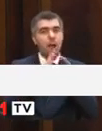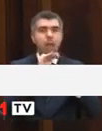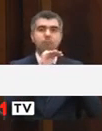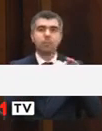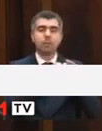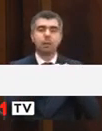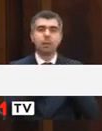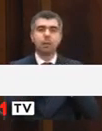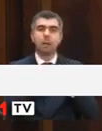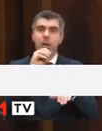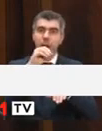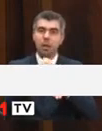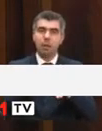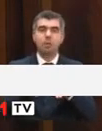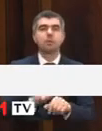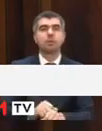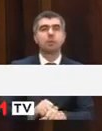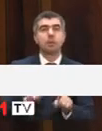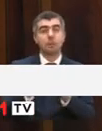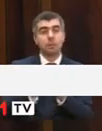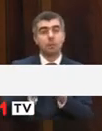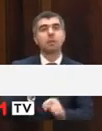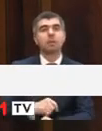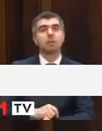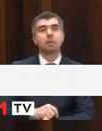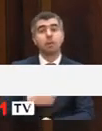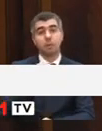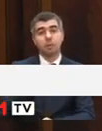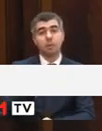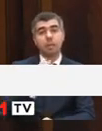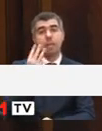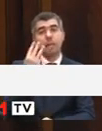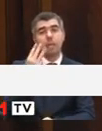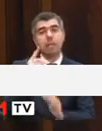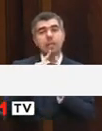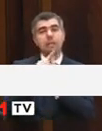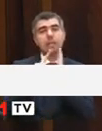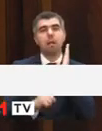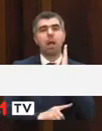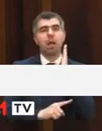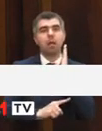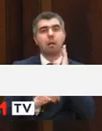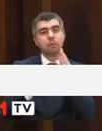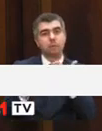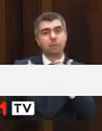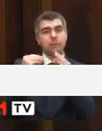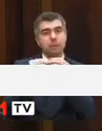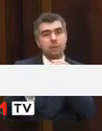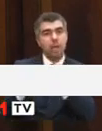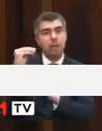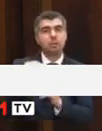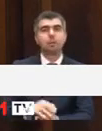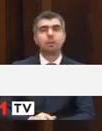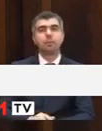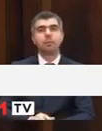الصحية وتمديد الحجر الصحي لمدة 3 أسابيع أخرى، مع العلم